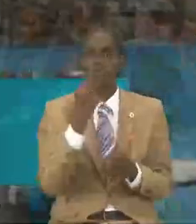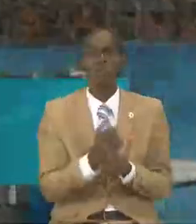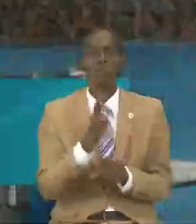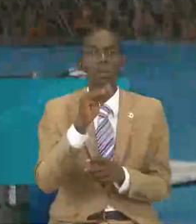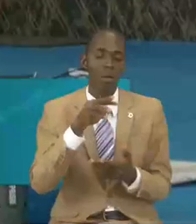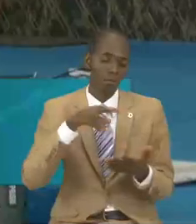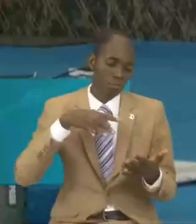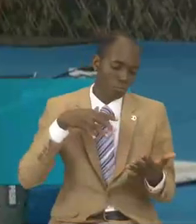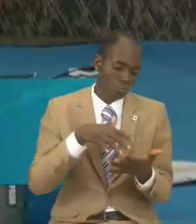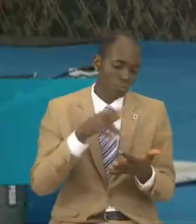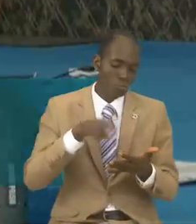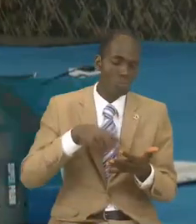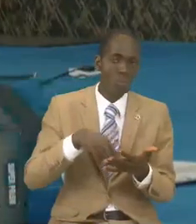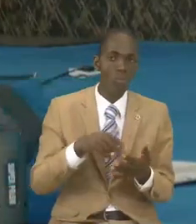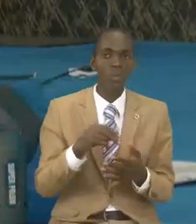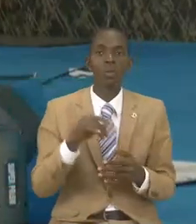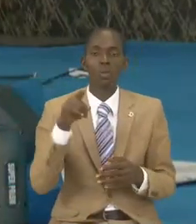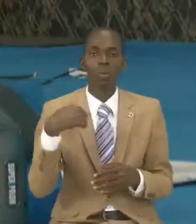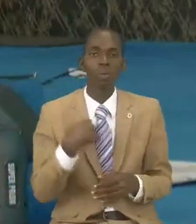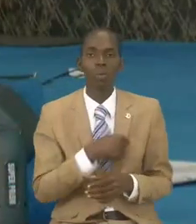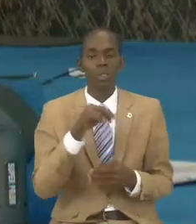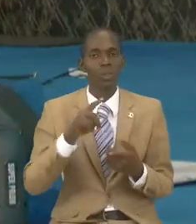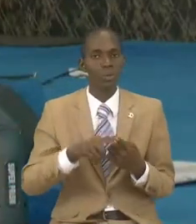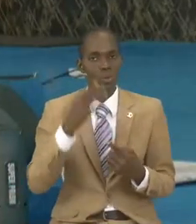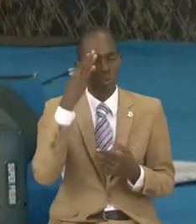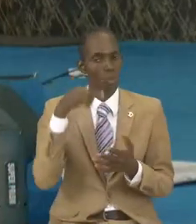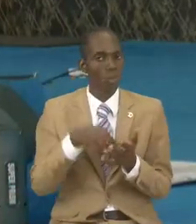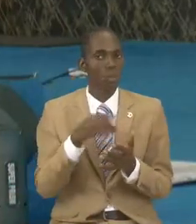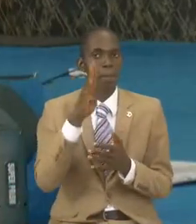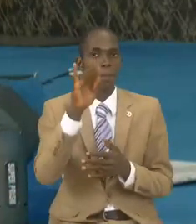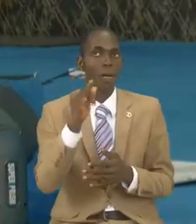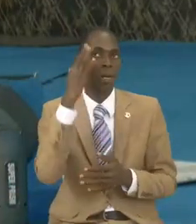le savoir, mais par expérience, que